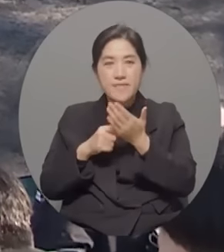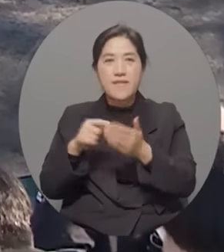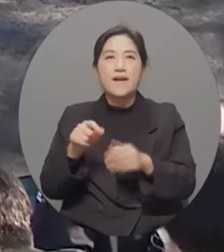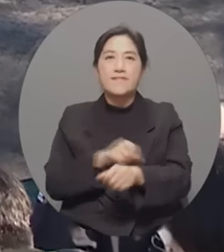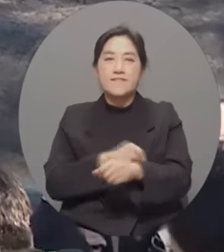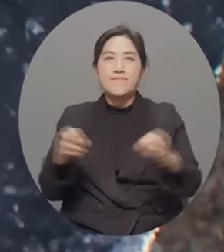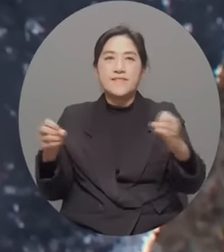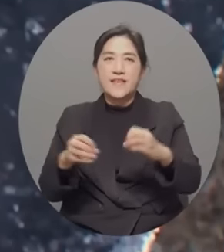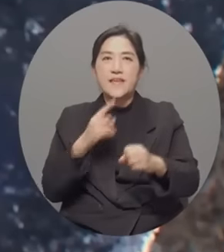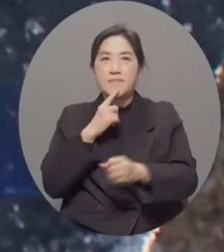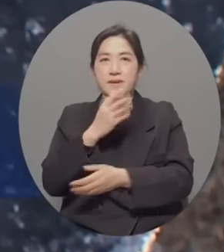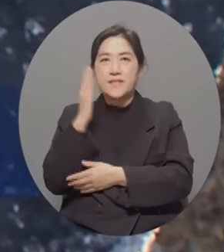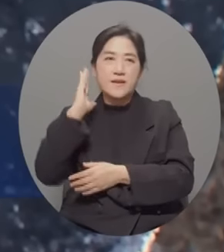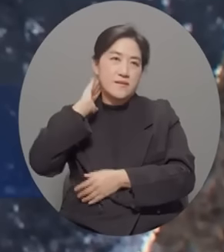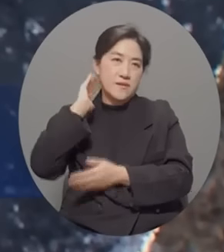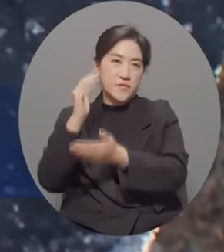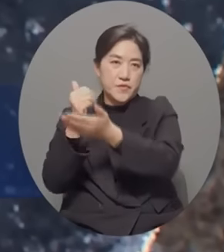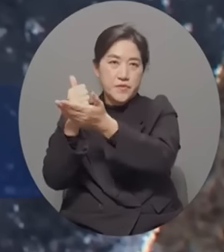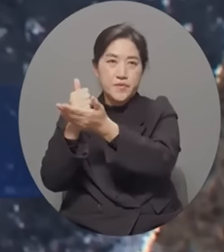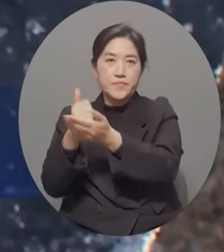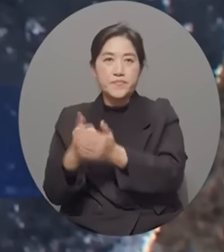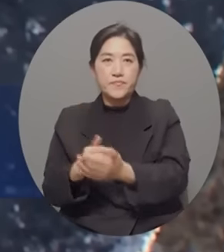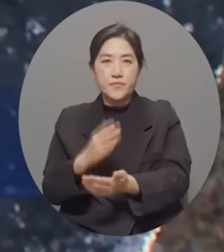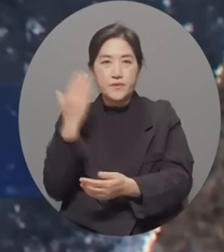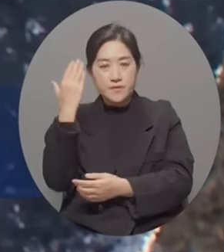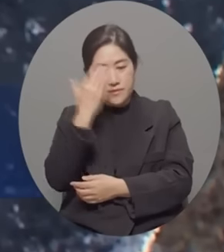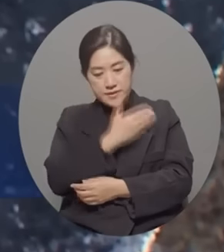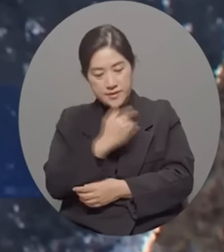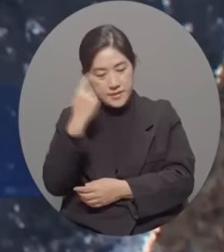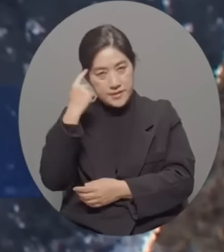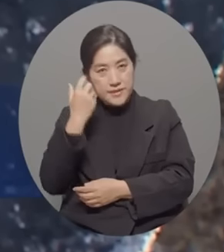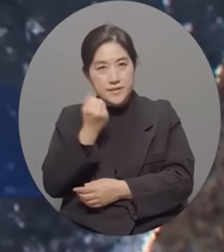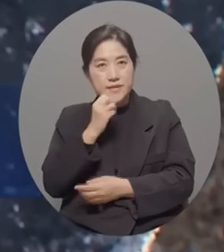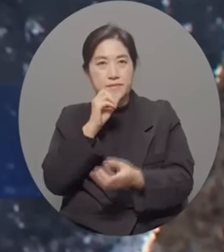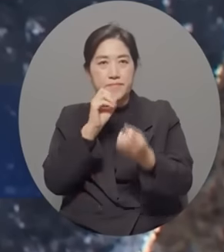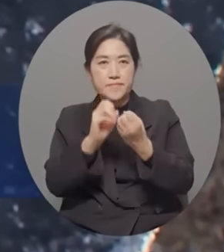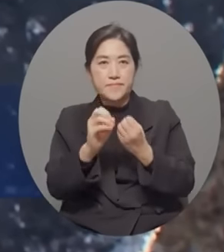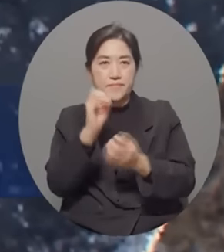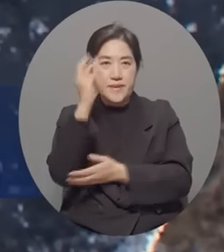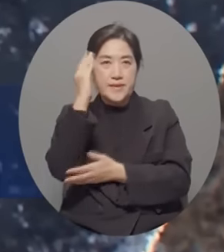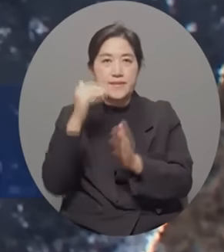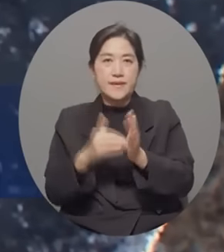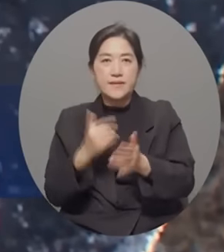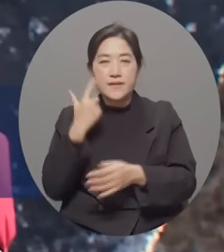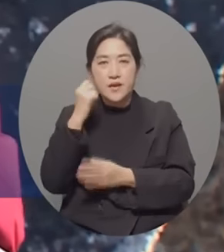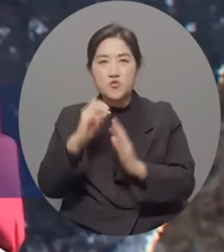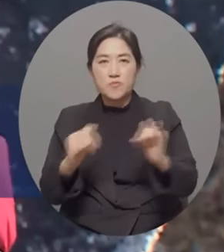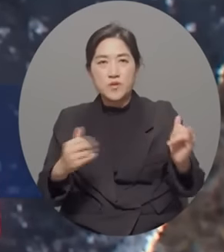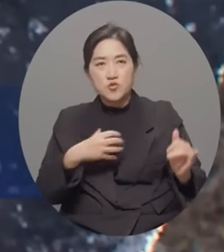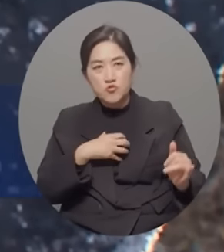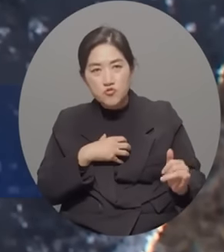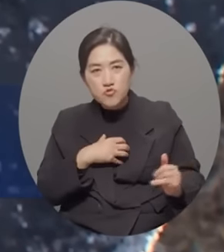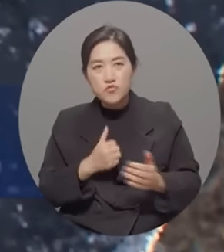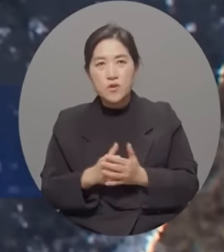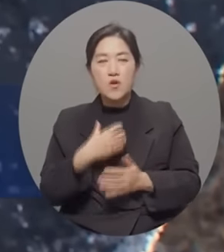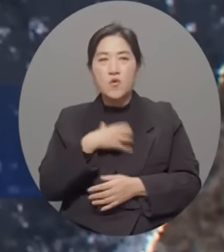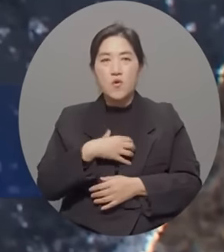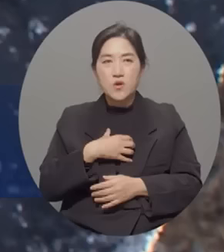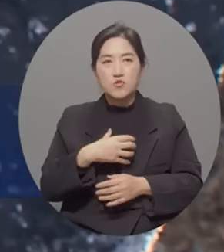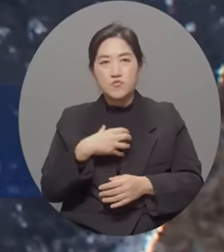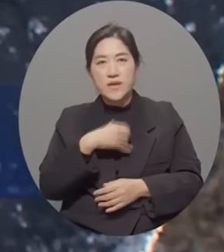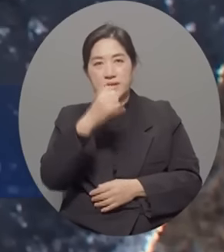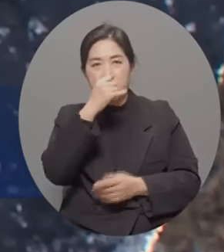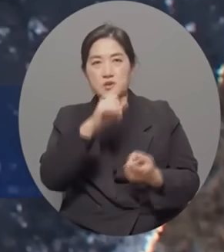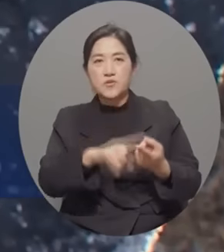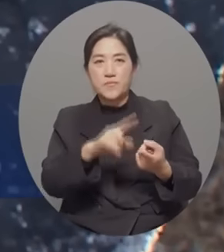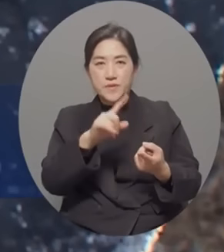평가했습니다. 대통령께서 진솔한 자기 생각을 말씀하셨다고 생각합니다. 국민적인 우려가, 걱정이나 우려가